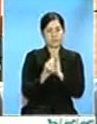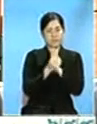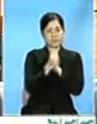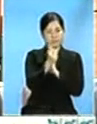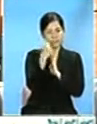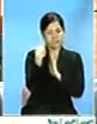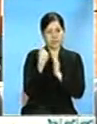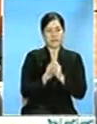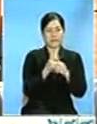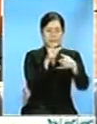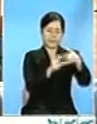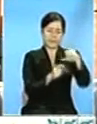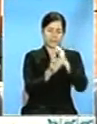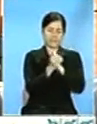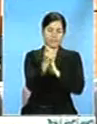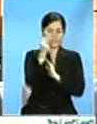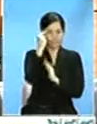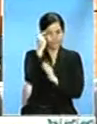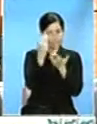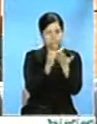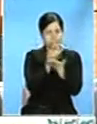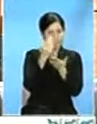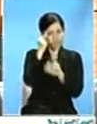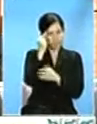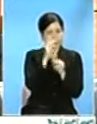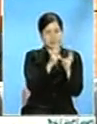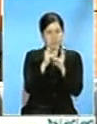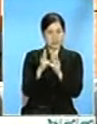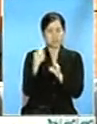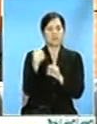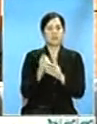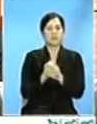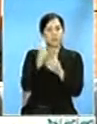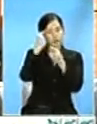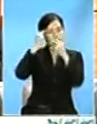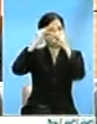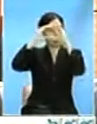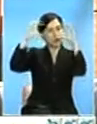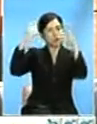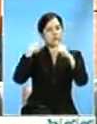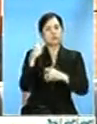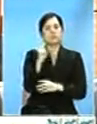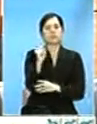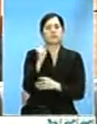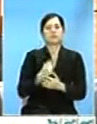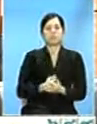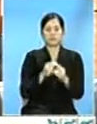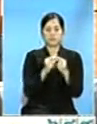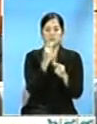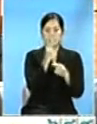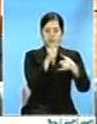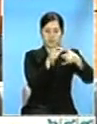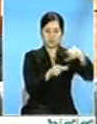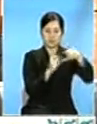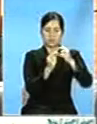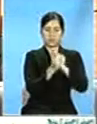ความสามารถของคนรู้จักคิดรู้จักมองอนาคตวิสัยทัศน์คืออะไรไม่ใช่มองแต่อย่างเดียวว่าต้องเก่ง